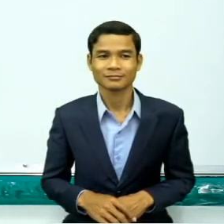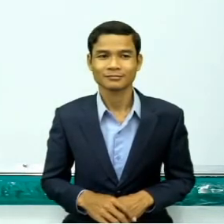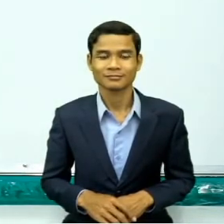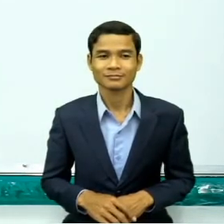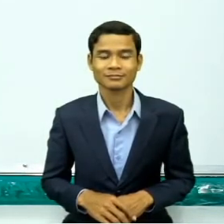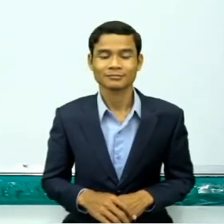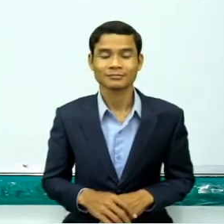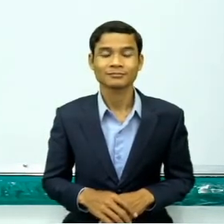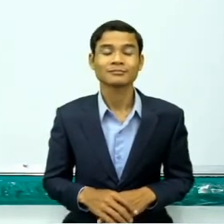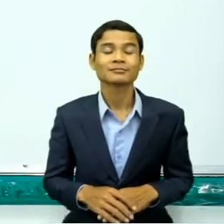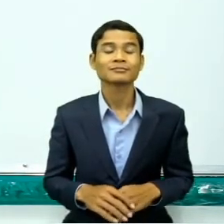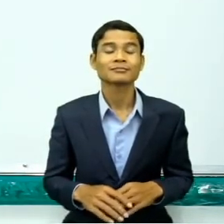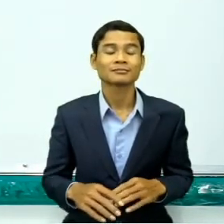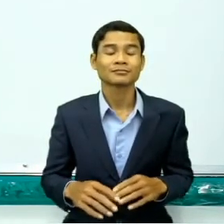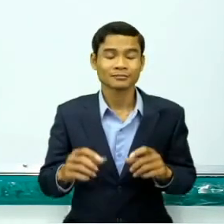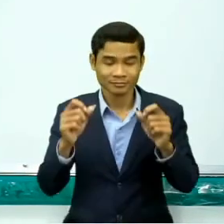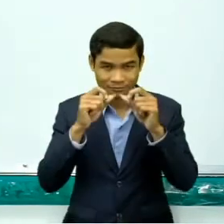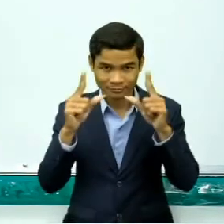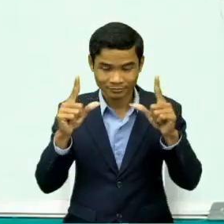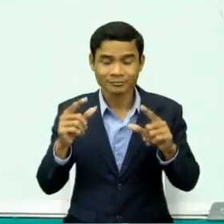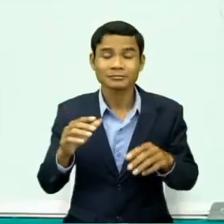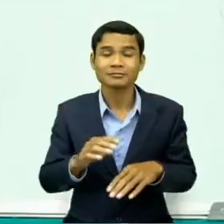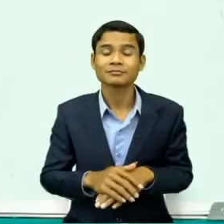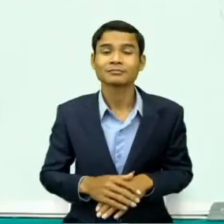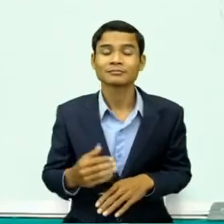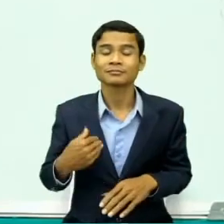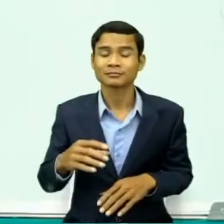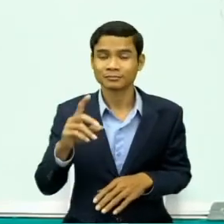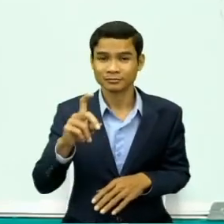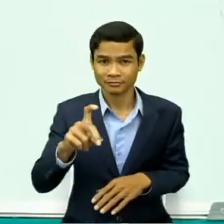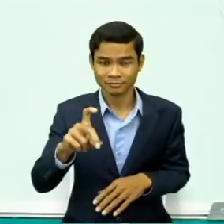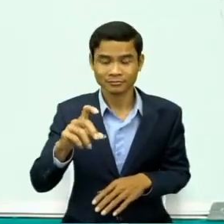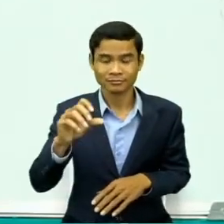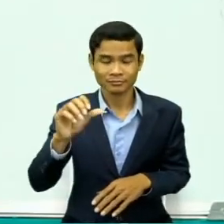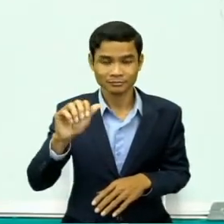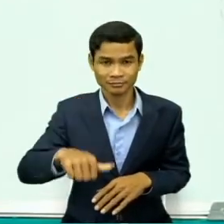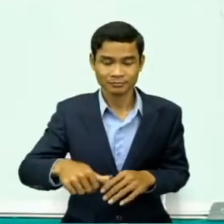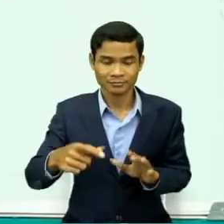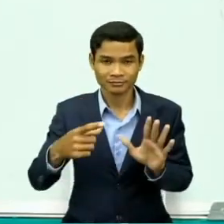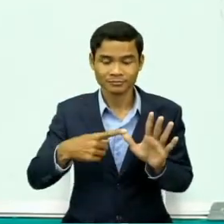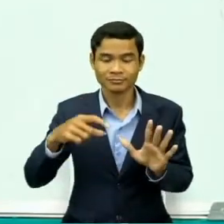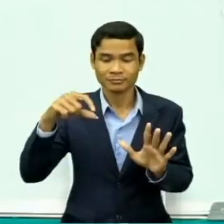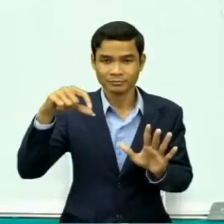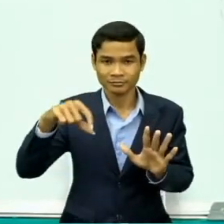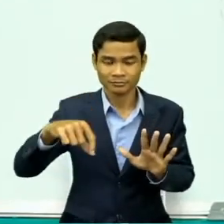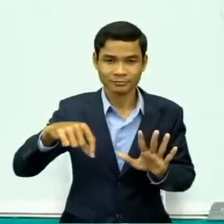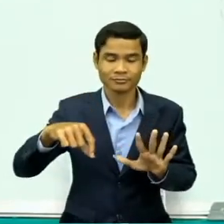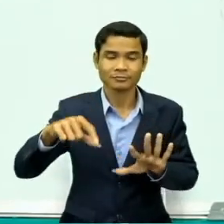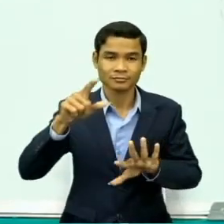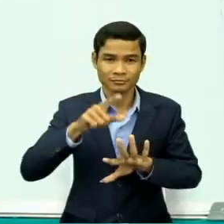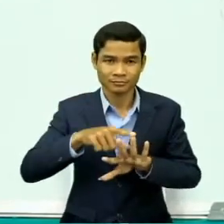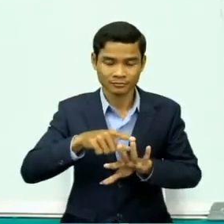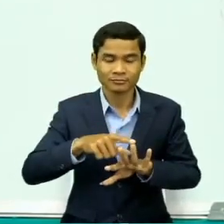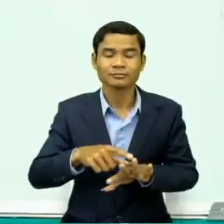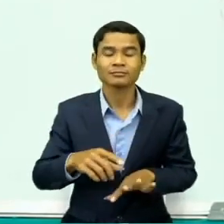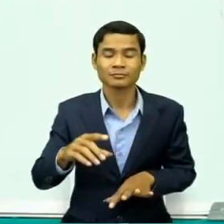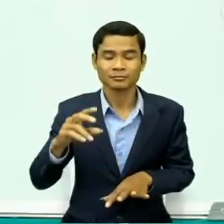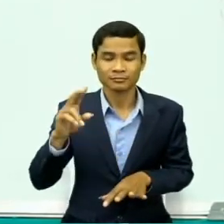Chà, phá nhạc phá á cư miên ạ xó. Phá chân nhờ sở á. Có bật